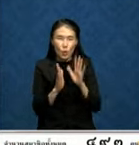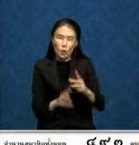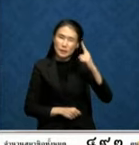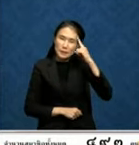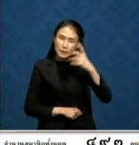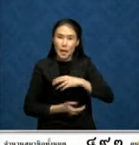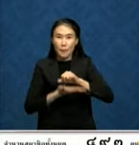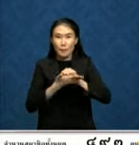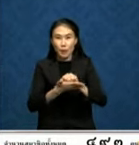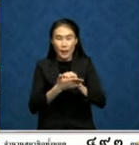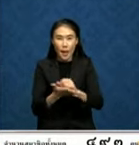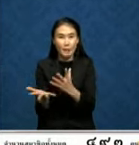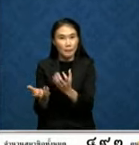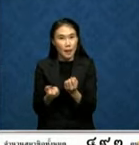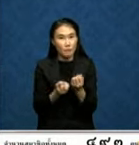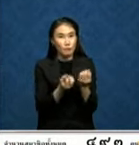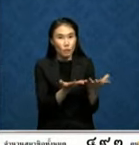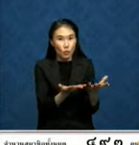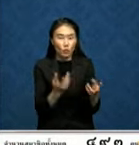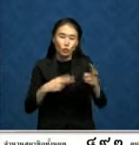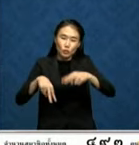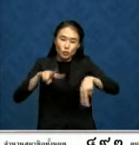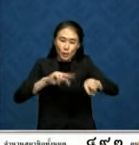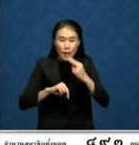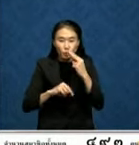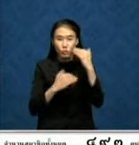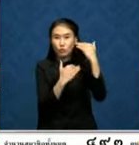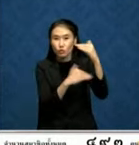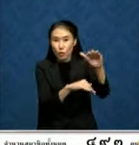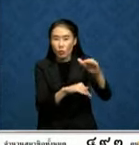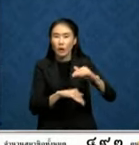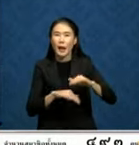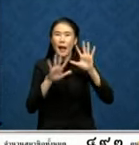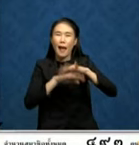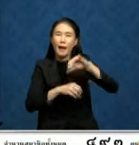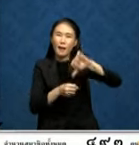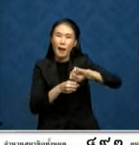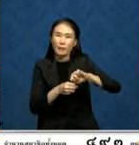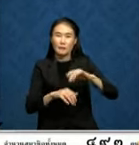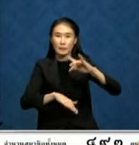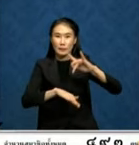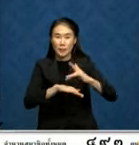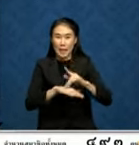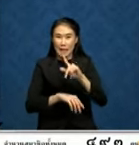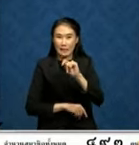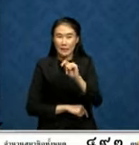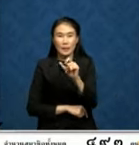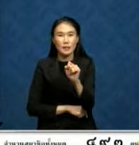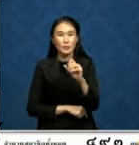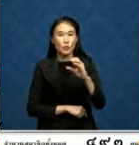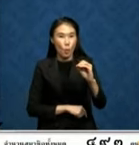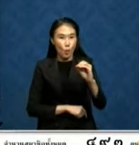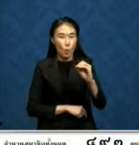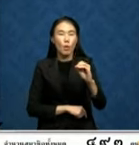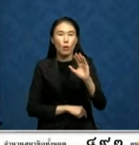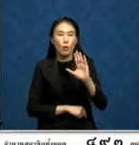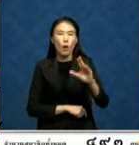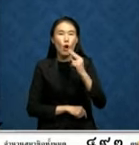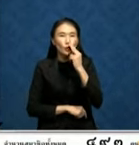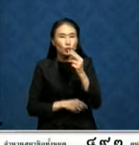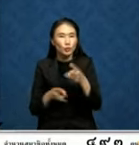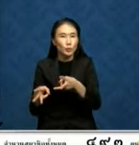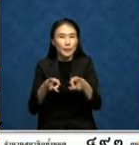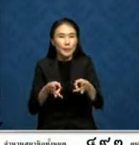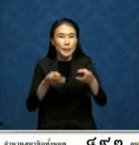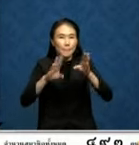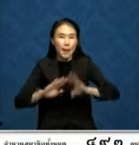ระบบส่งและศูนย์การควบคุมการส่งก๊าซธรรมชาติ TSO Regulatory Framework ร